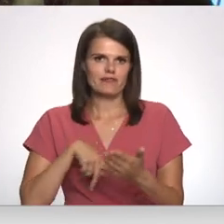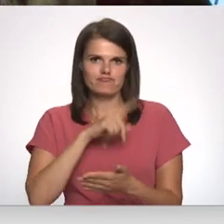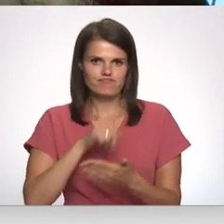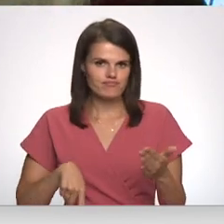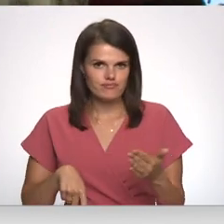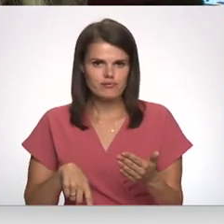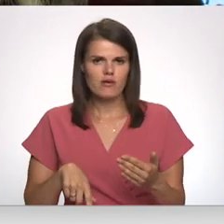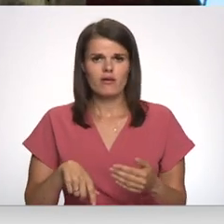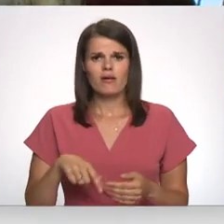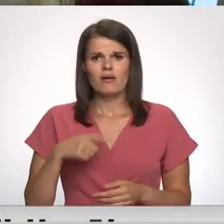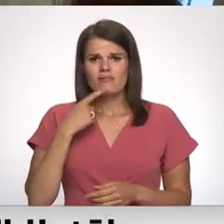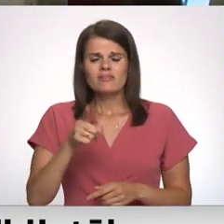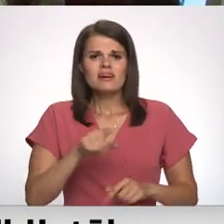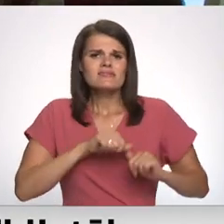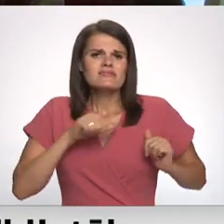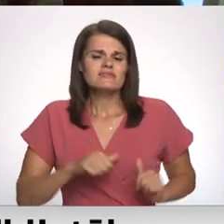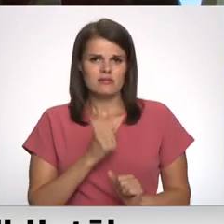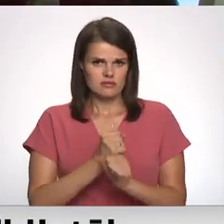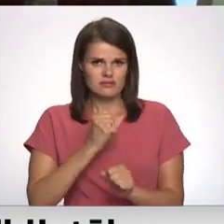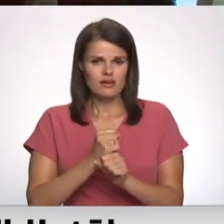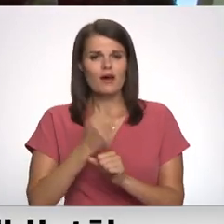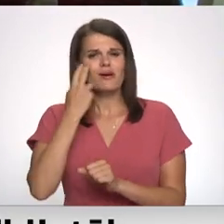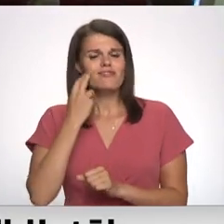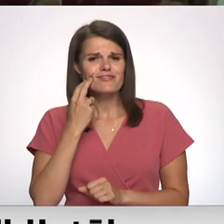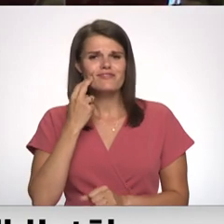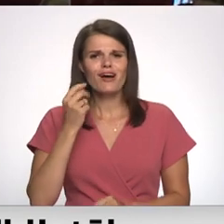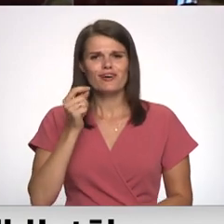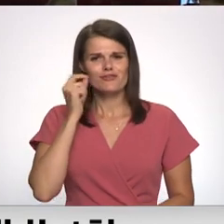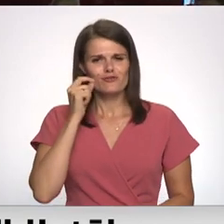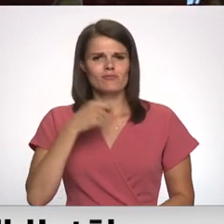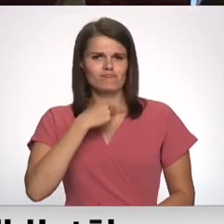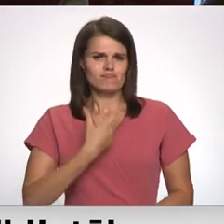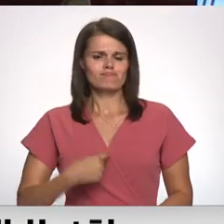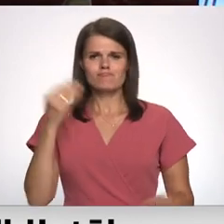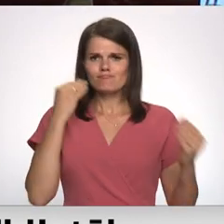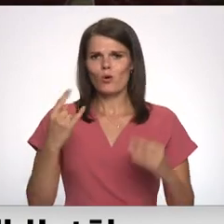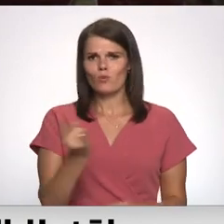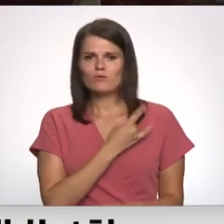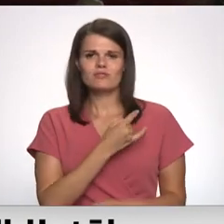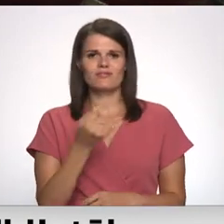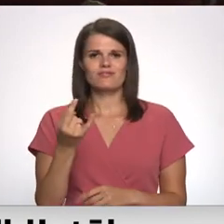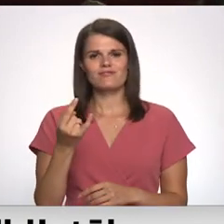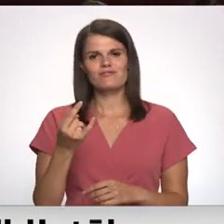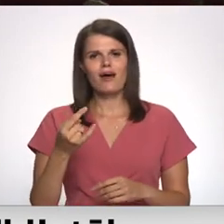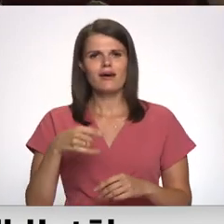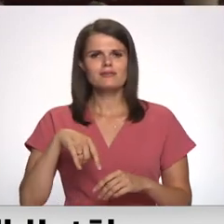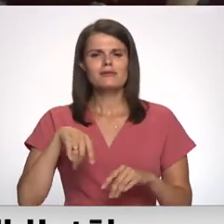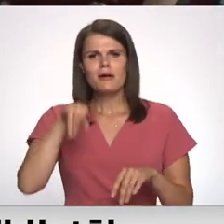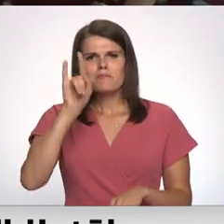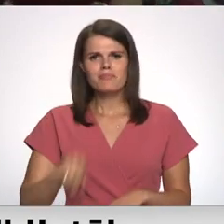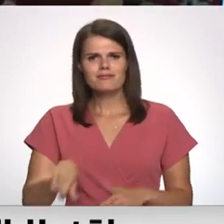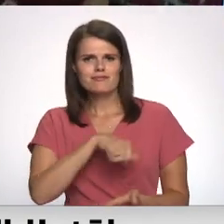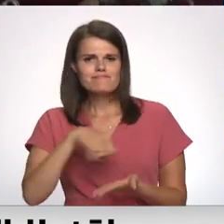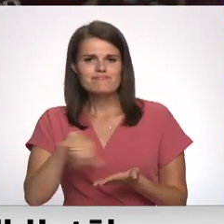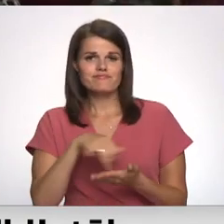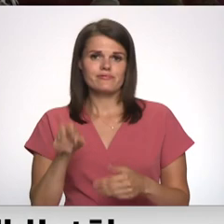un ka tev nāk sirmi kungi no rīta, uzpucējušies kakla saitēs, uzvalkos, sabuktētām biksēm, un viņi nāk